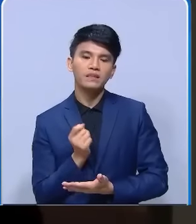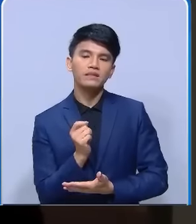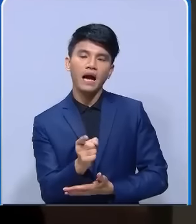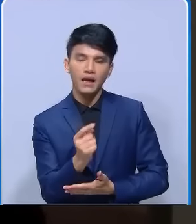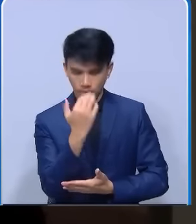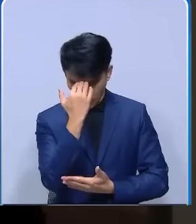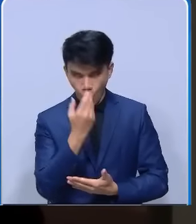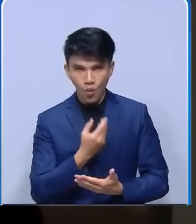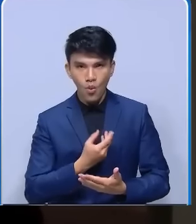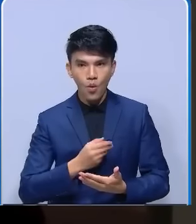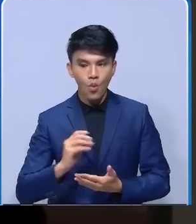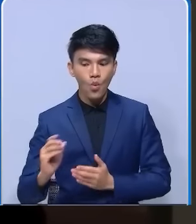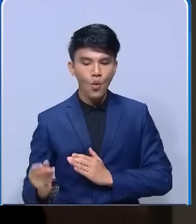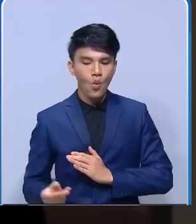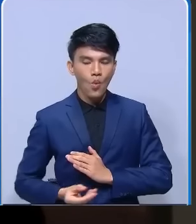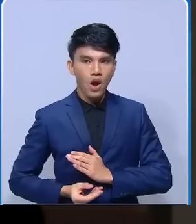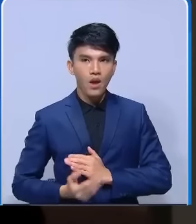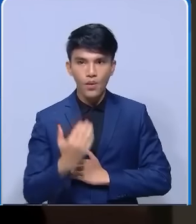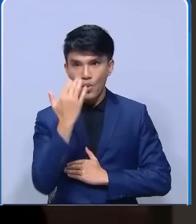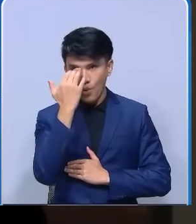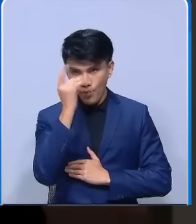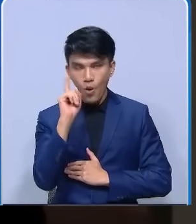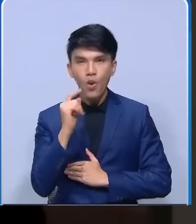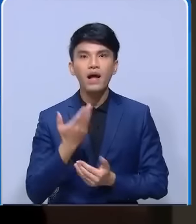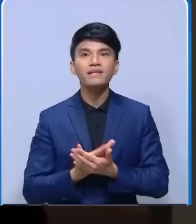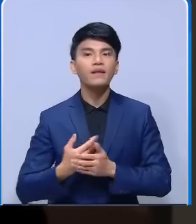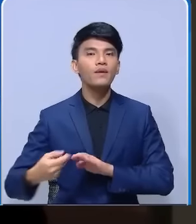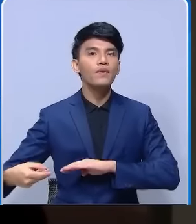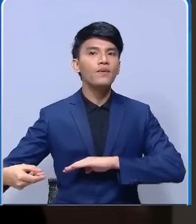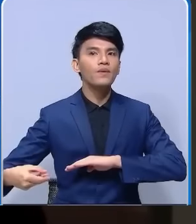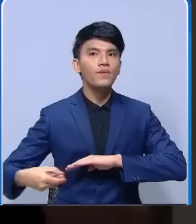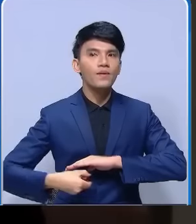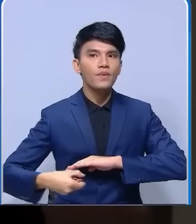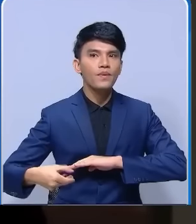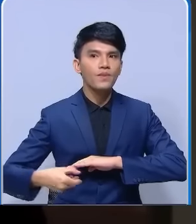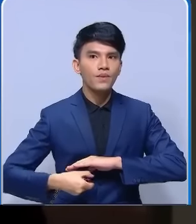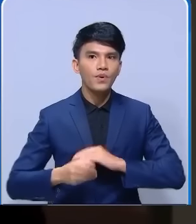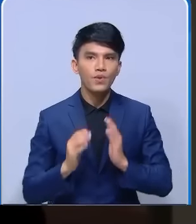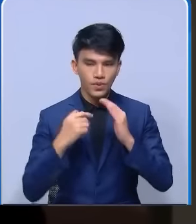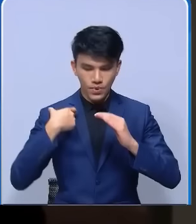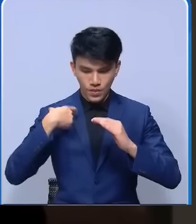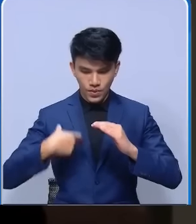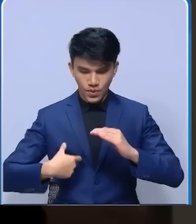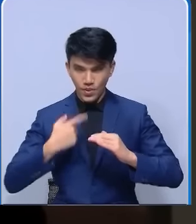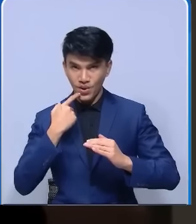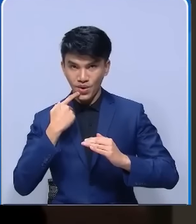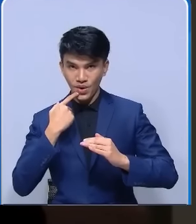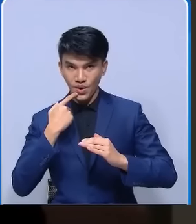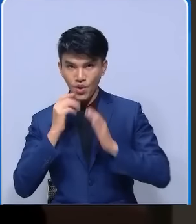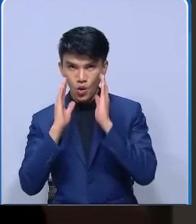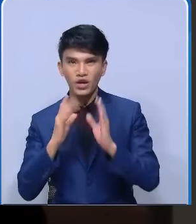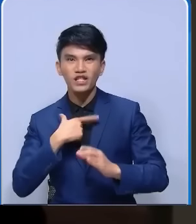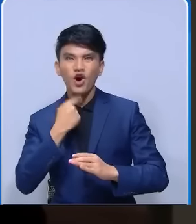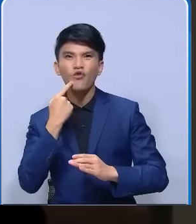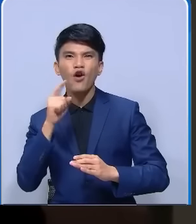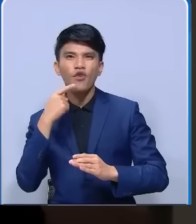โต๊ะ 2คือการจ่ายเงินใต้โต๊ะเนี่ยการจ่ายแต่นักร้องจ่ายแต่ทนายความเนี่ยผมว่า